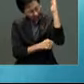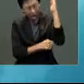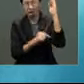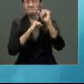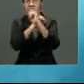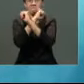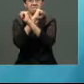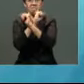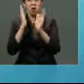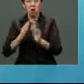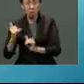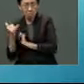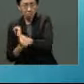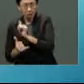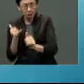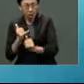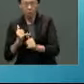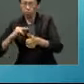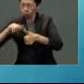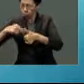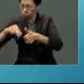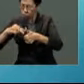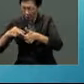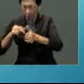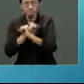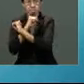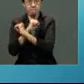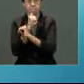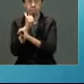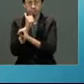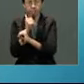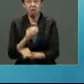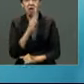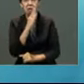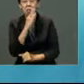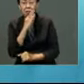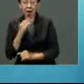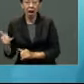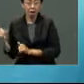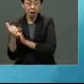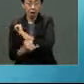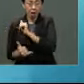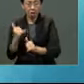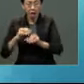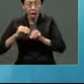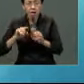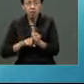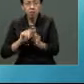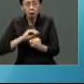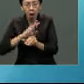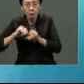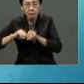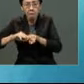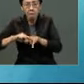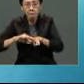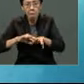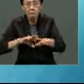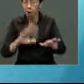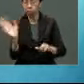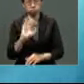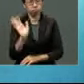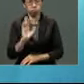คนที่จะเดินทางมาทั้งหลายเราซีลไว้อย่างดีนะครับมาแล้วไม่มีทำให้เกิดเล็ดลอดออกมาแล้วว่าเรา